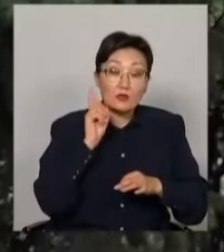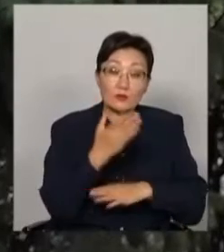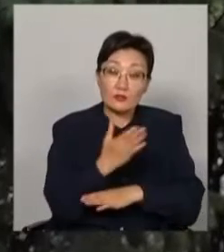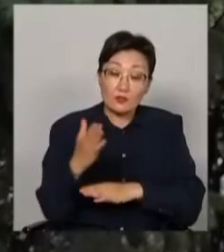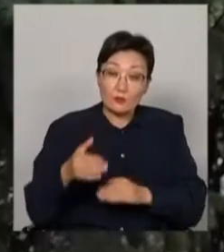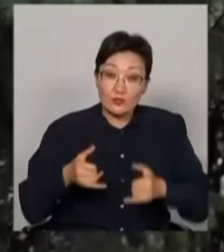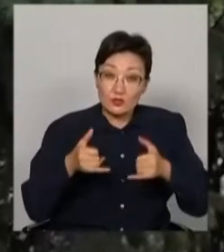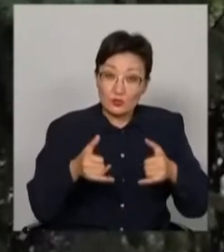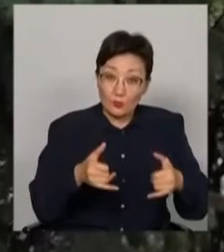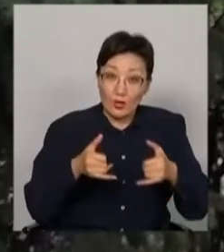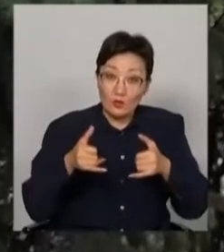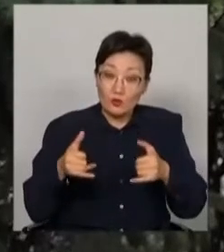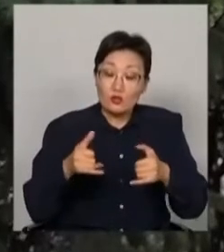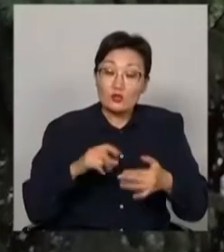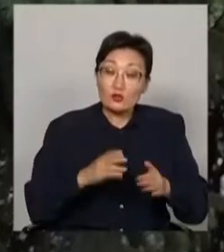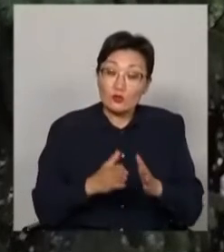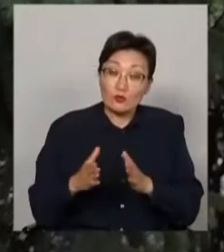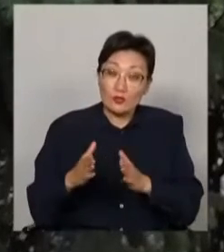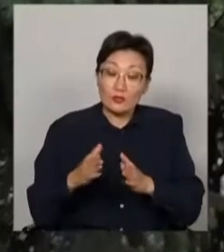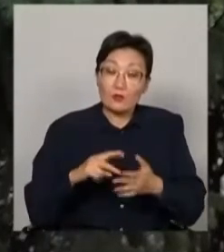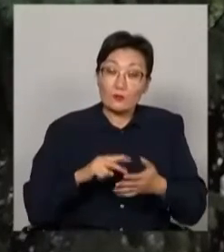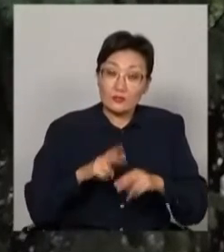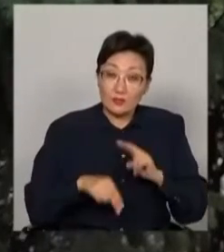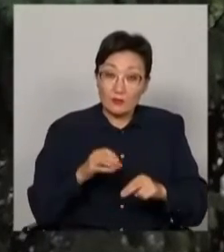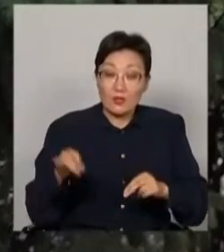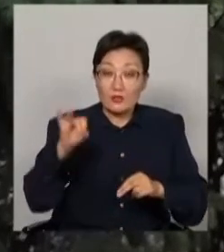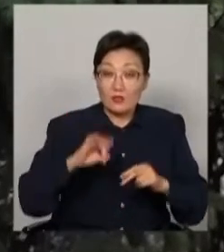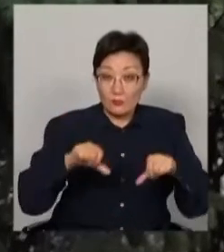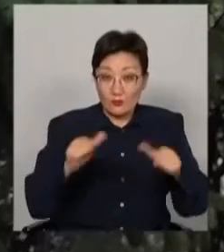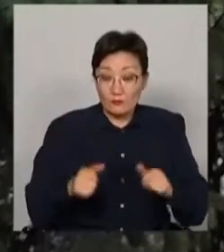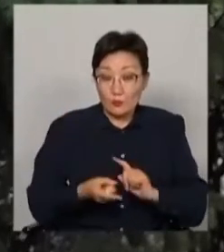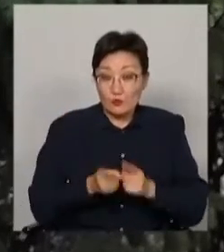жүйелер қарастырылған. Толығымен бұл жерде тарихи келбеті ешқандай өзгермейді.